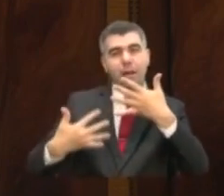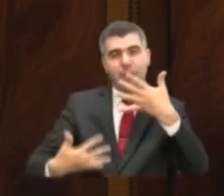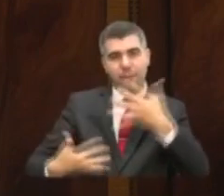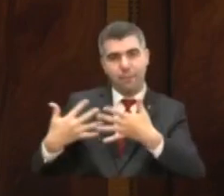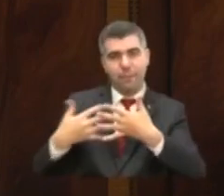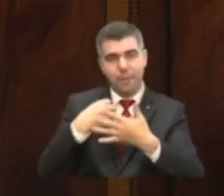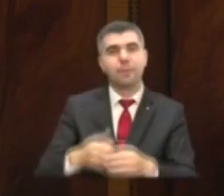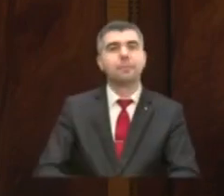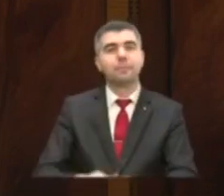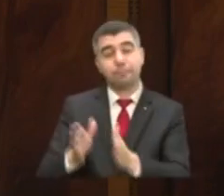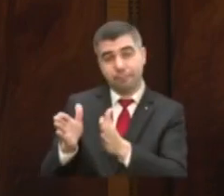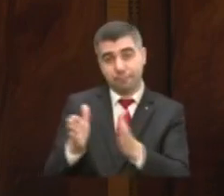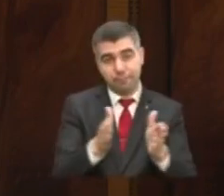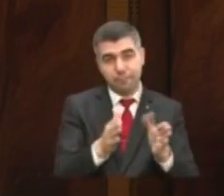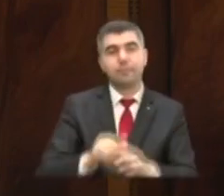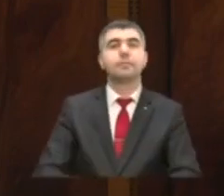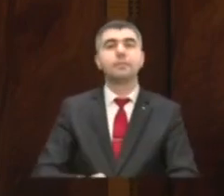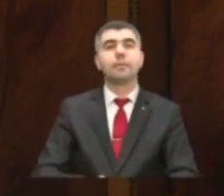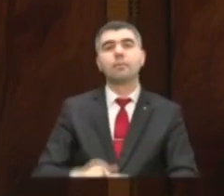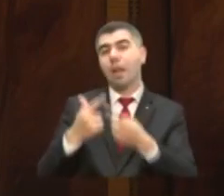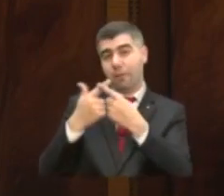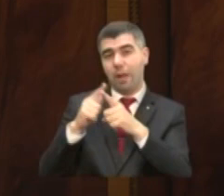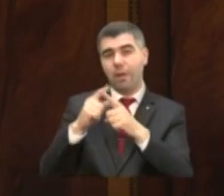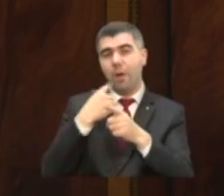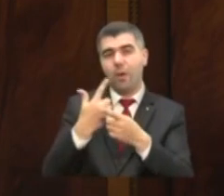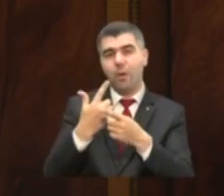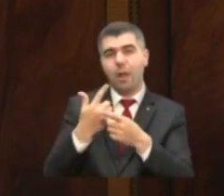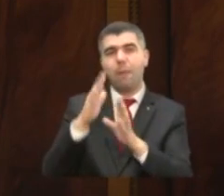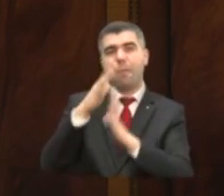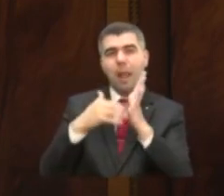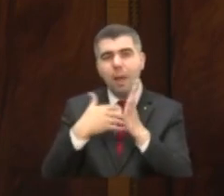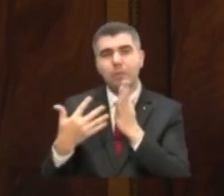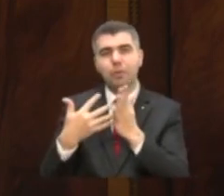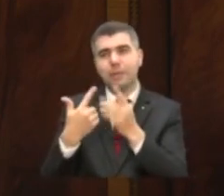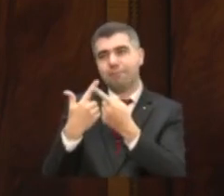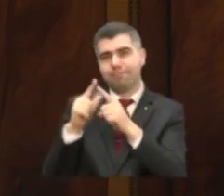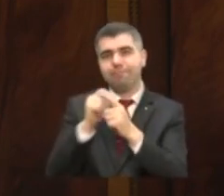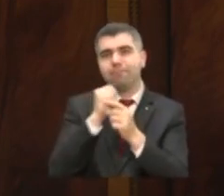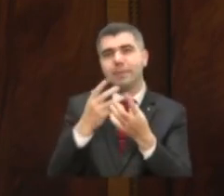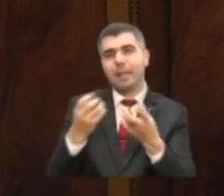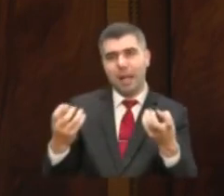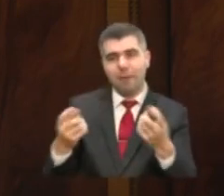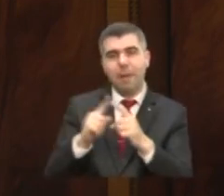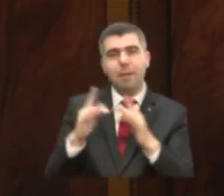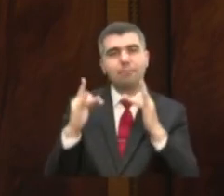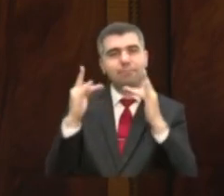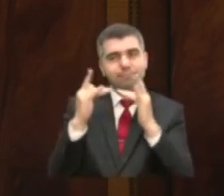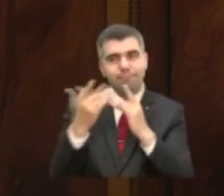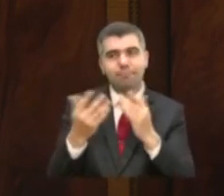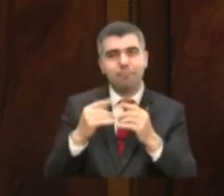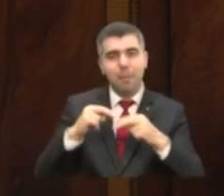هذا المجال. بطبيعة الحال هناك عدد من البرامج الأخرى اللي مرتبطة بالداخليات وبالمطاعم